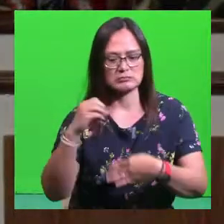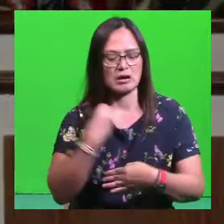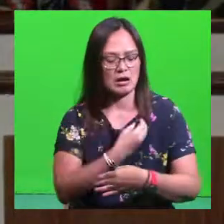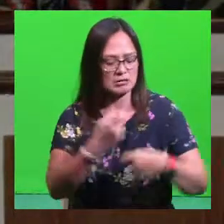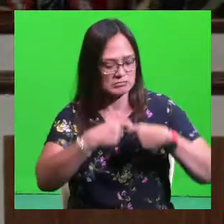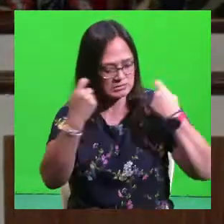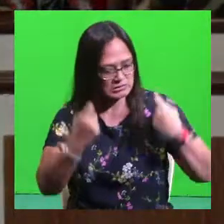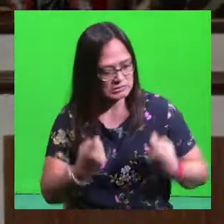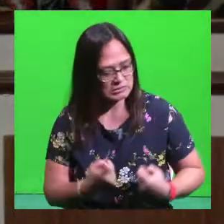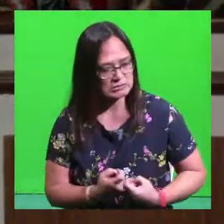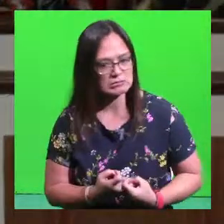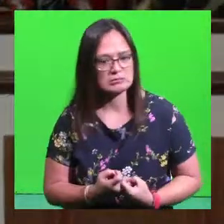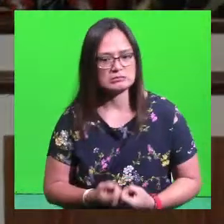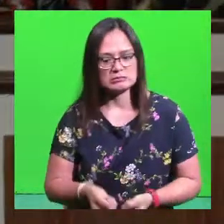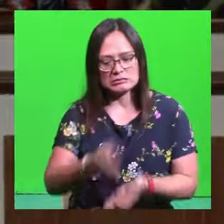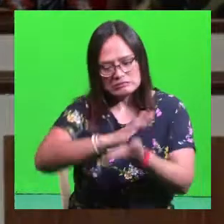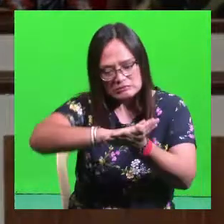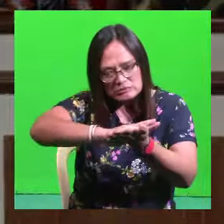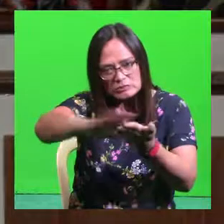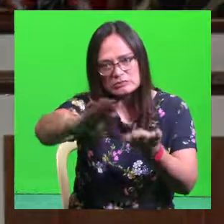mahugasan.